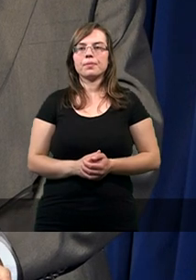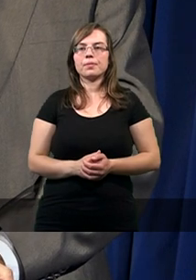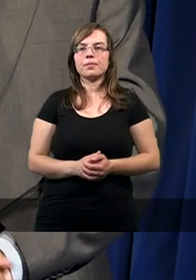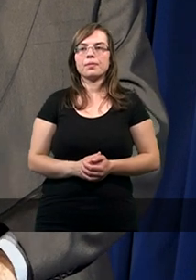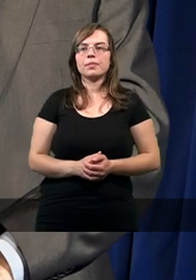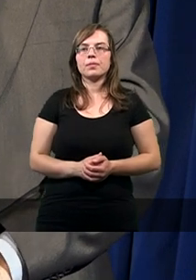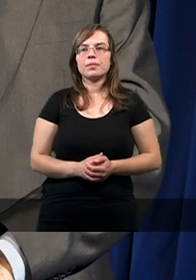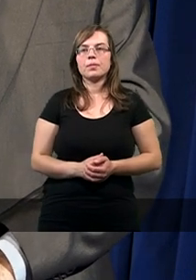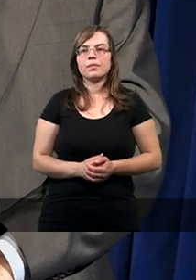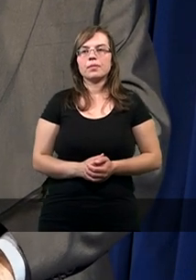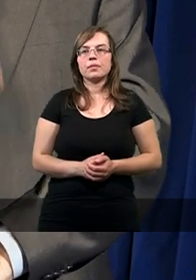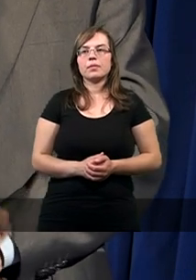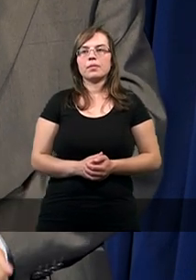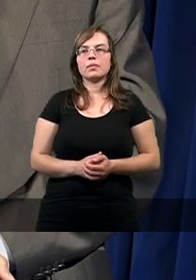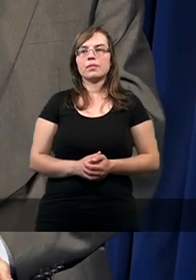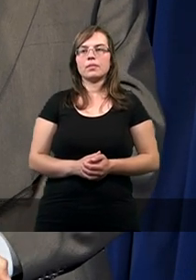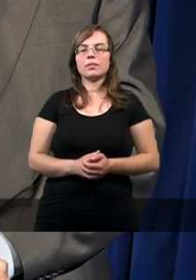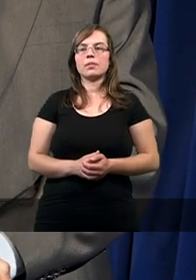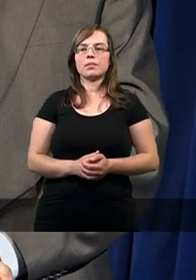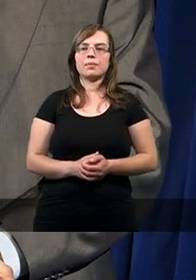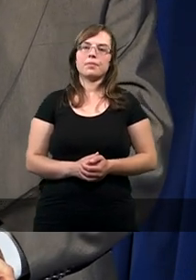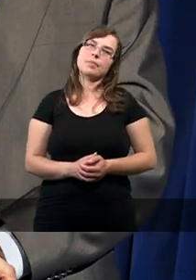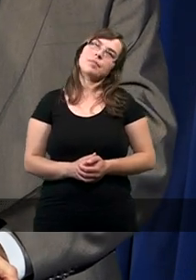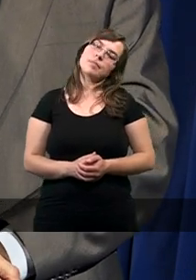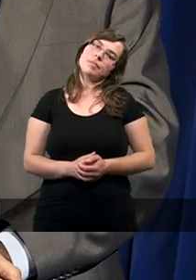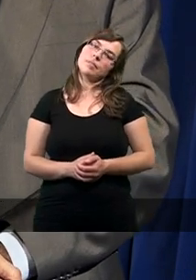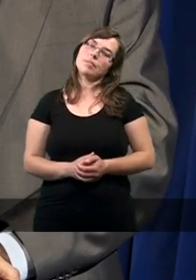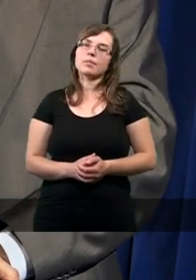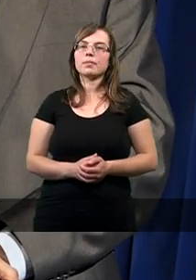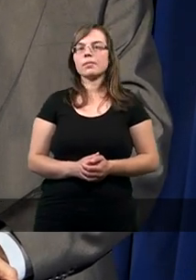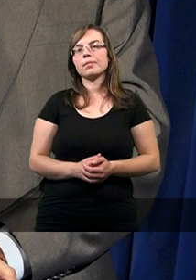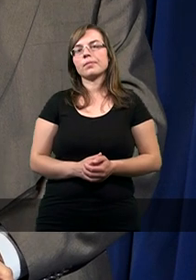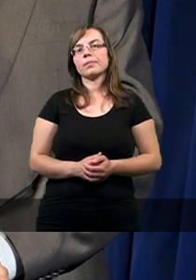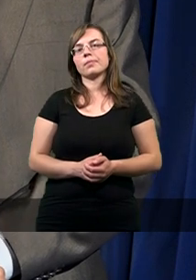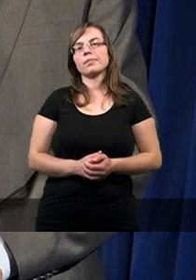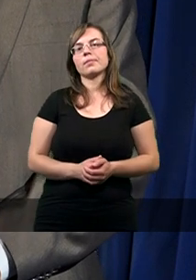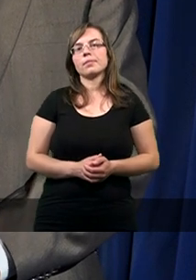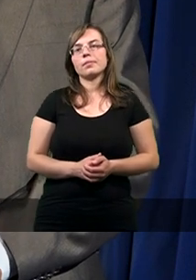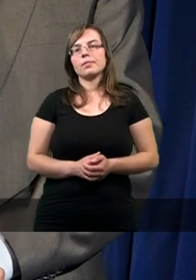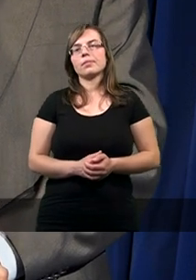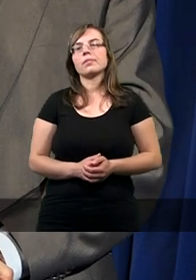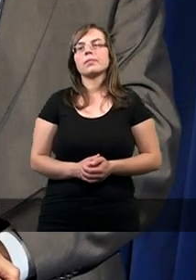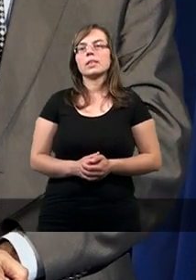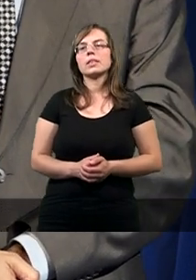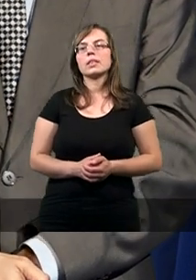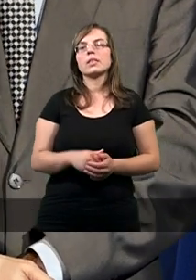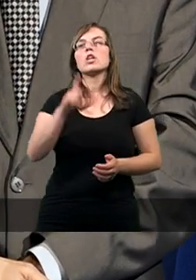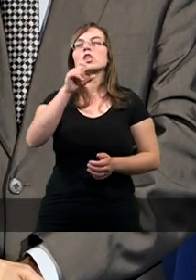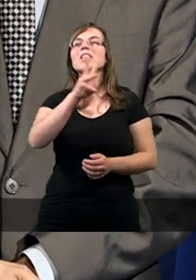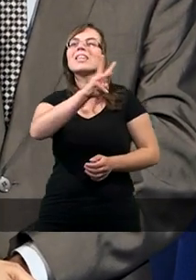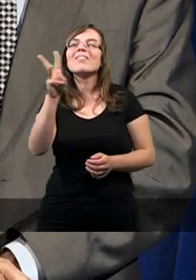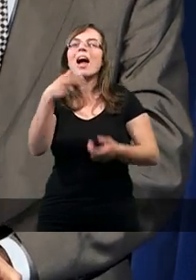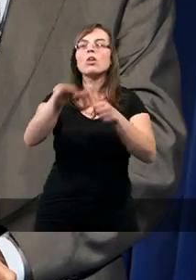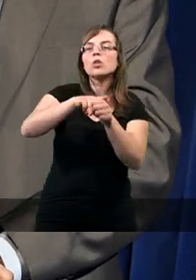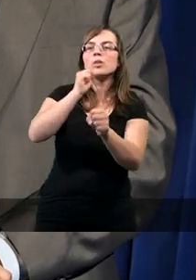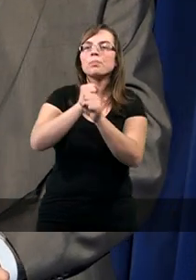know that it is impossible to find a pastor that everybody thinks fills the job right. Ci z